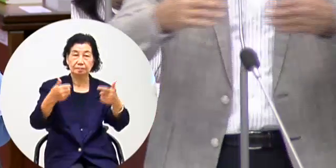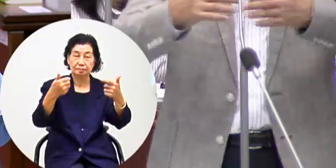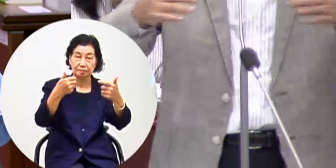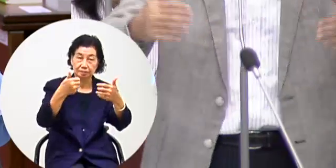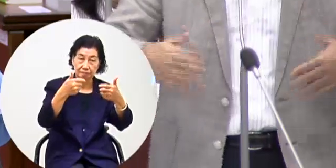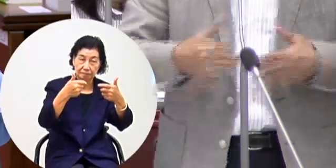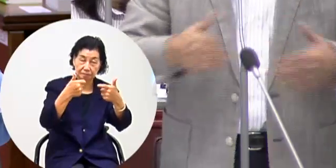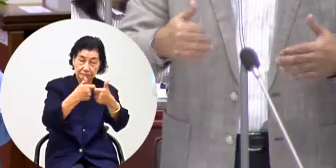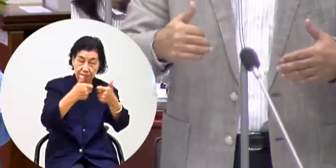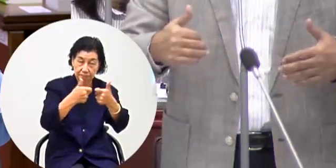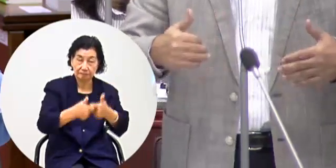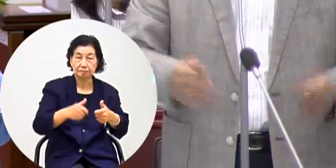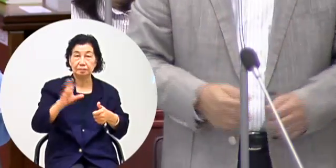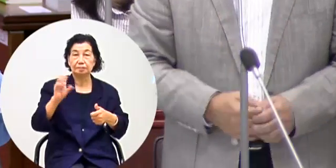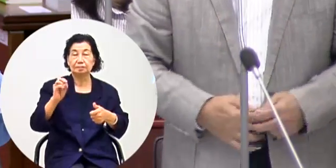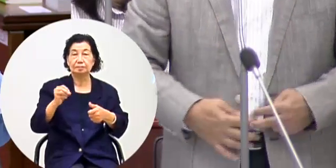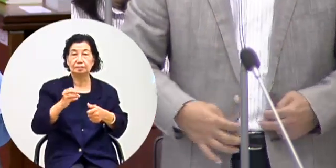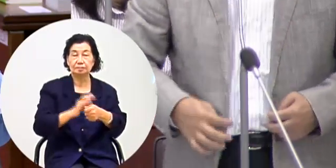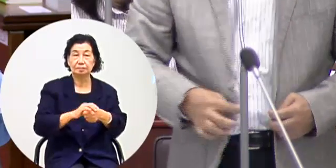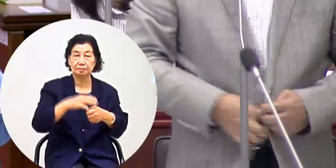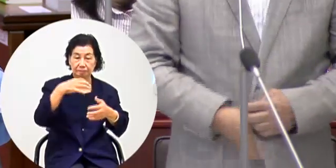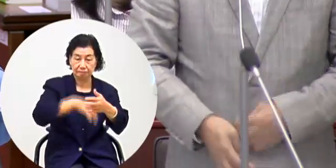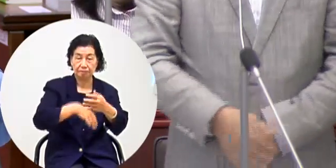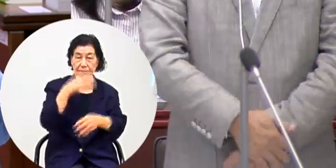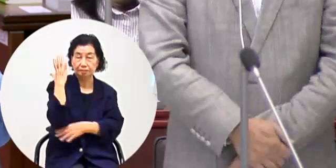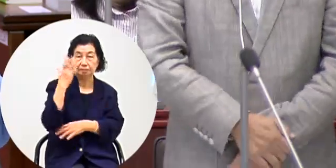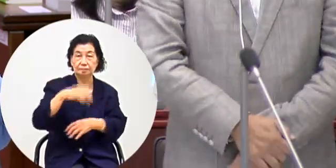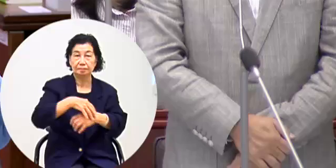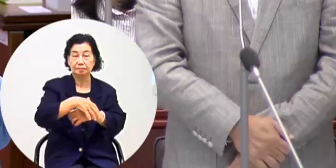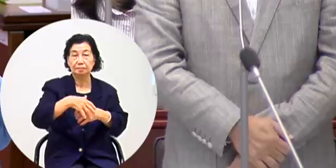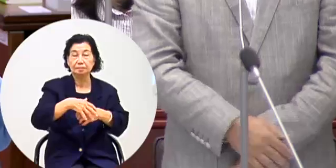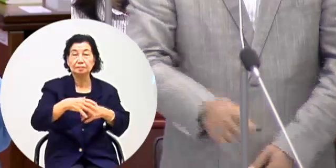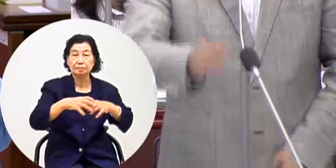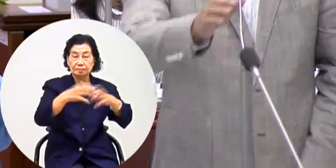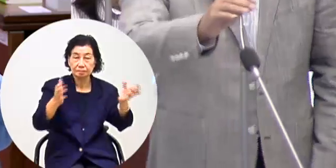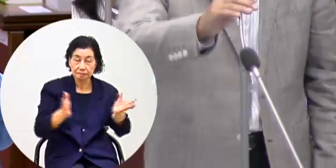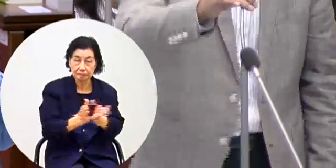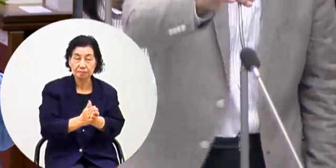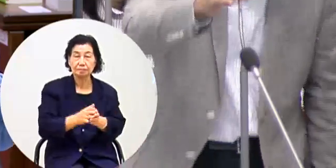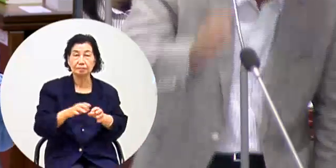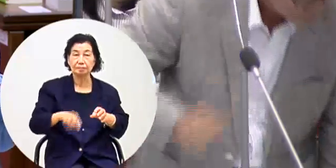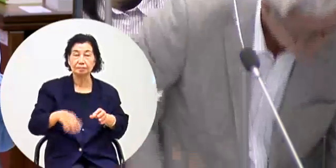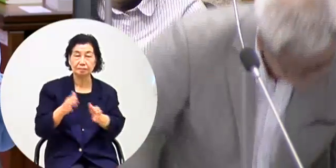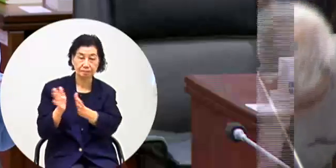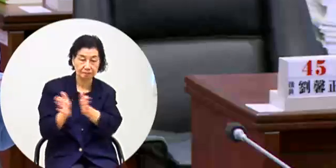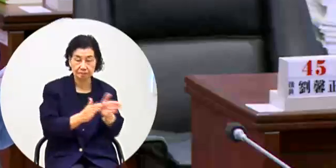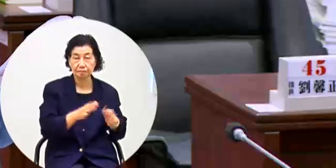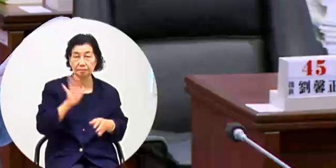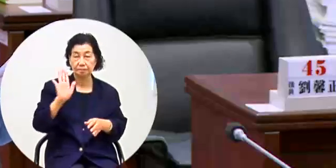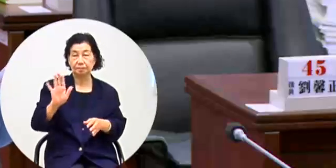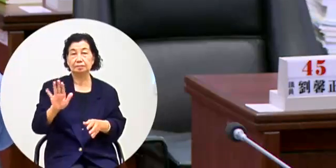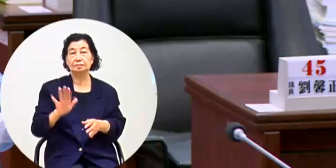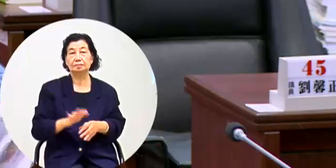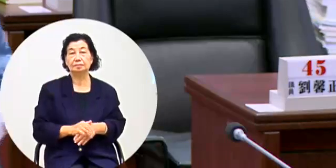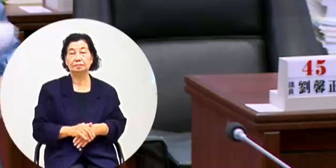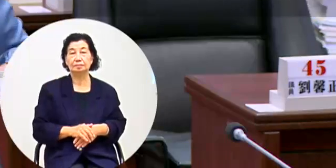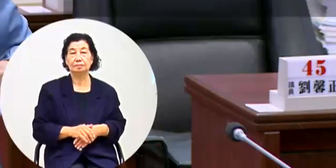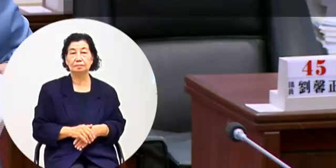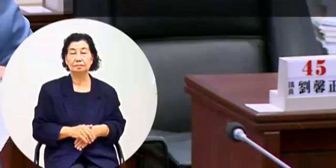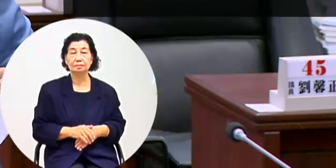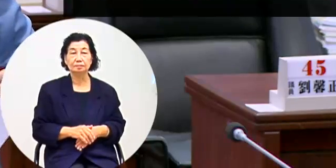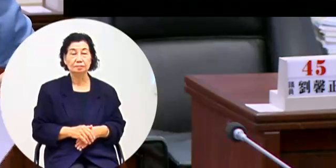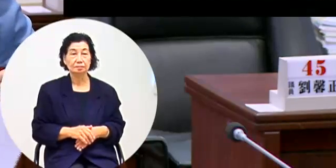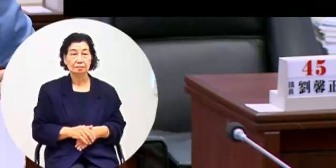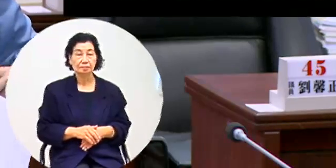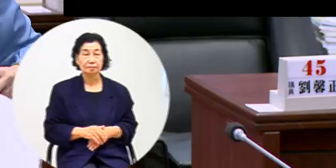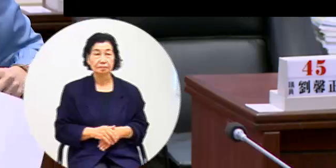一变一个通盘的整理，把它划出来。 是，好，局长你先请坐。我的意思是说啊，就是说现在譬如说我刚刚